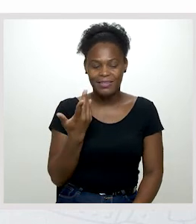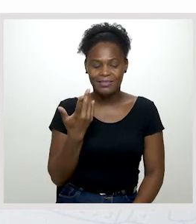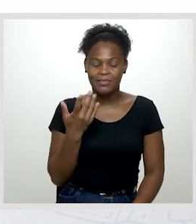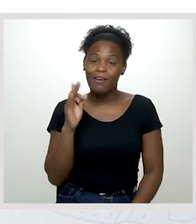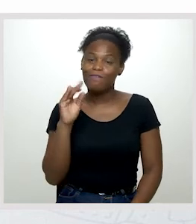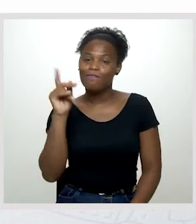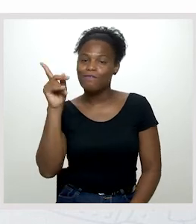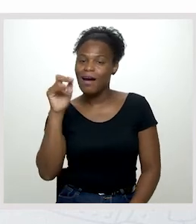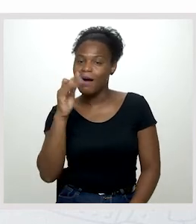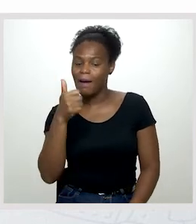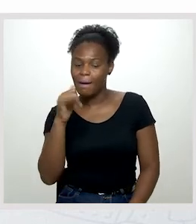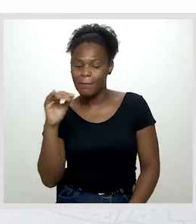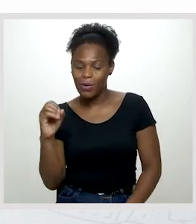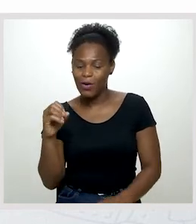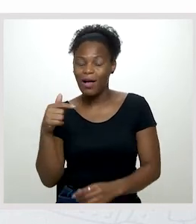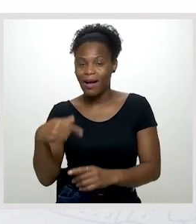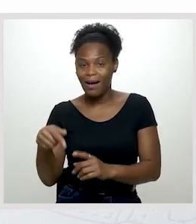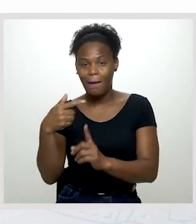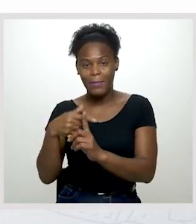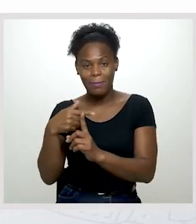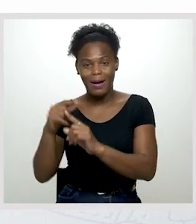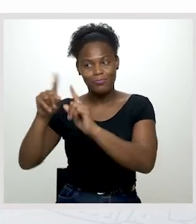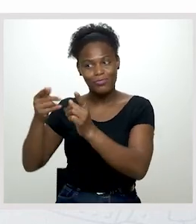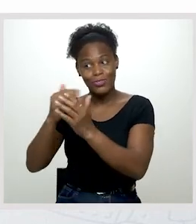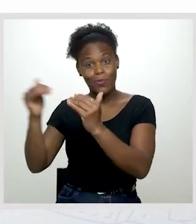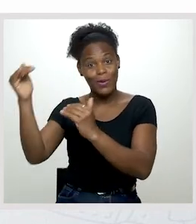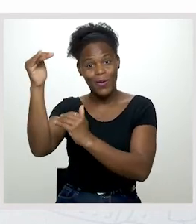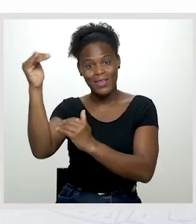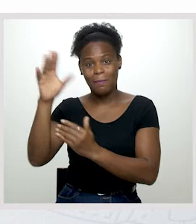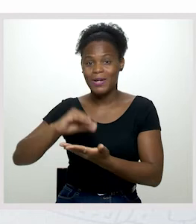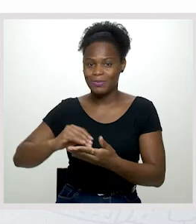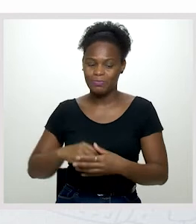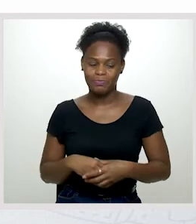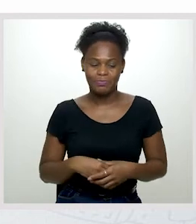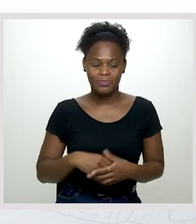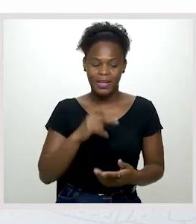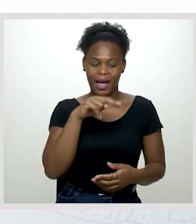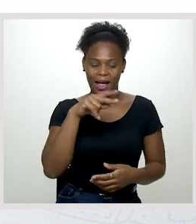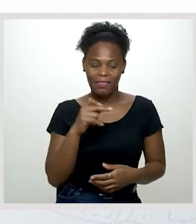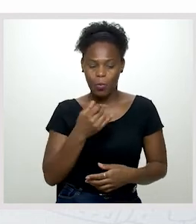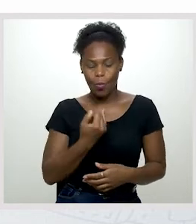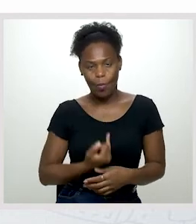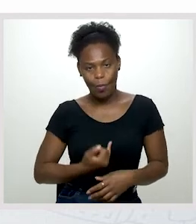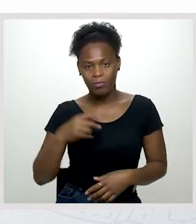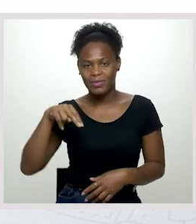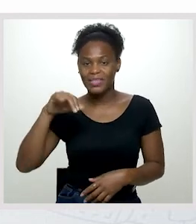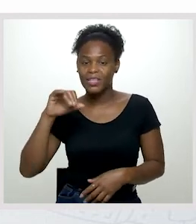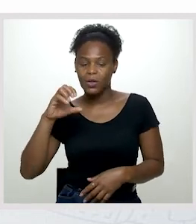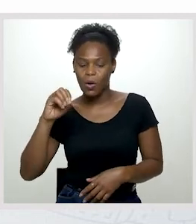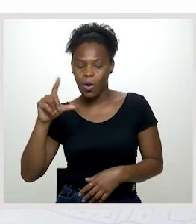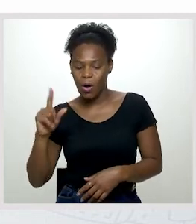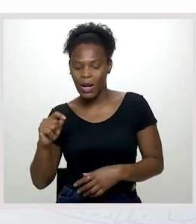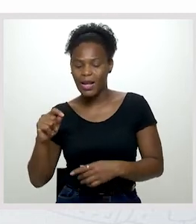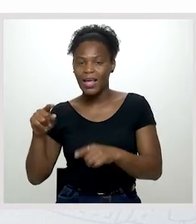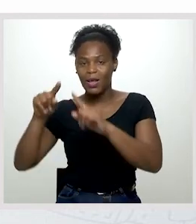Fábio. Vous allez faire une phrase de supériorité. Anna, Maigre, Nicole.